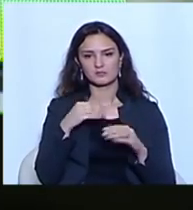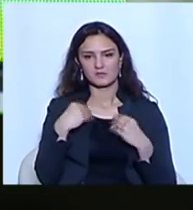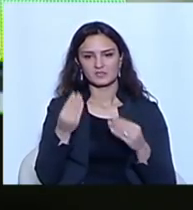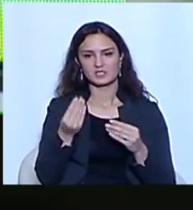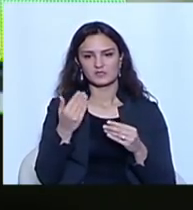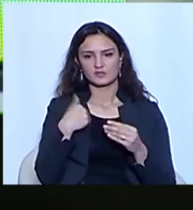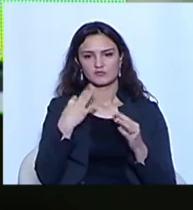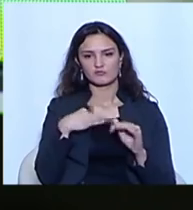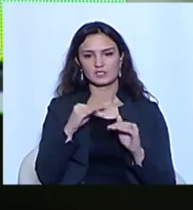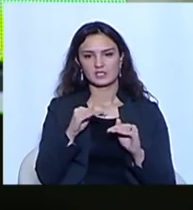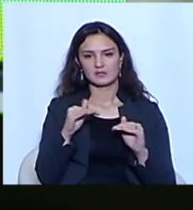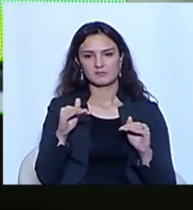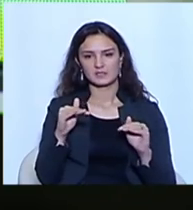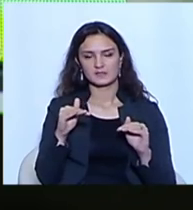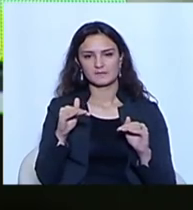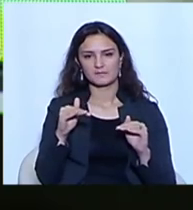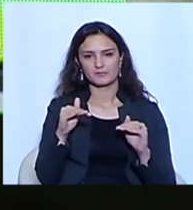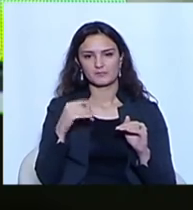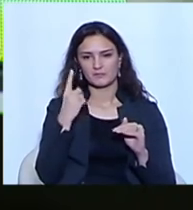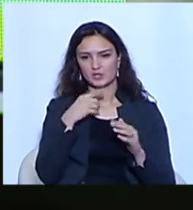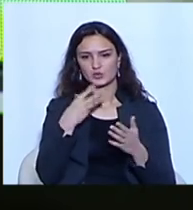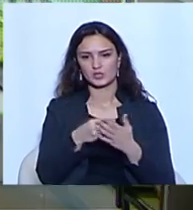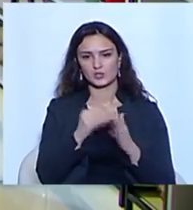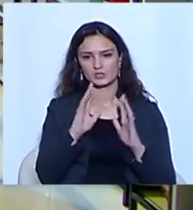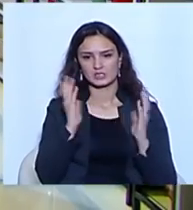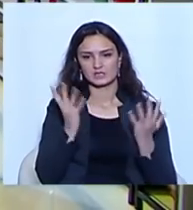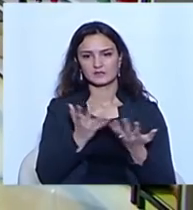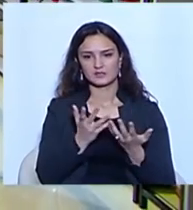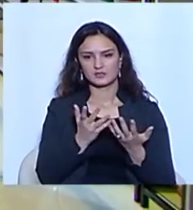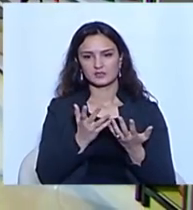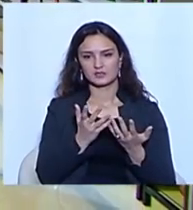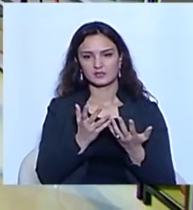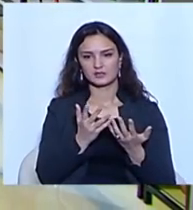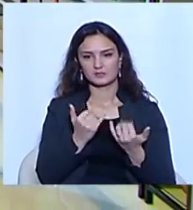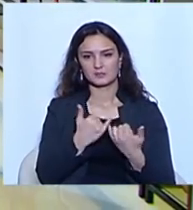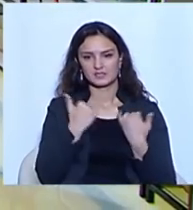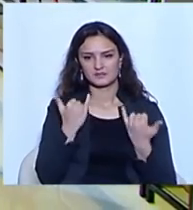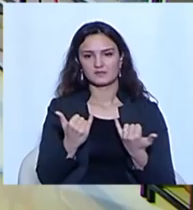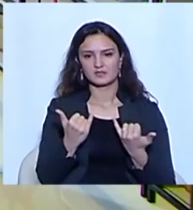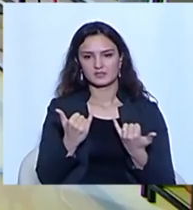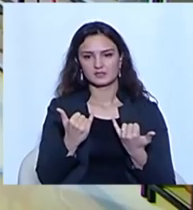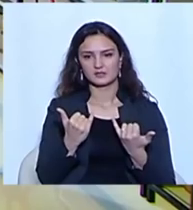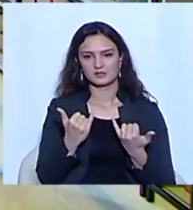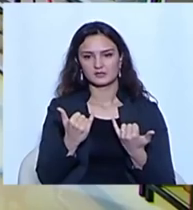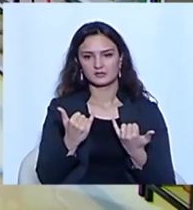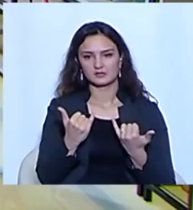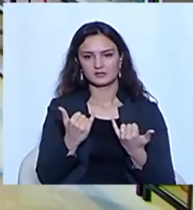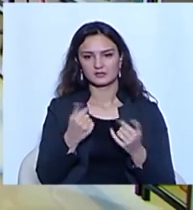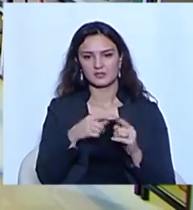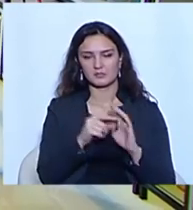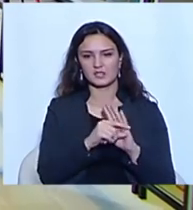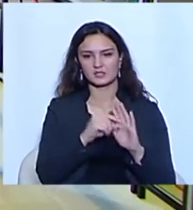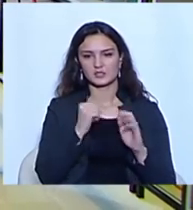მივცეთ ჩვენ შვილებს, შევუქმნათ პერსონალური სივრცე. ვცეთ პატივი. ამ